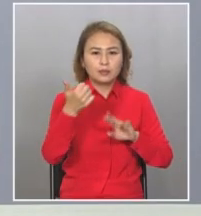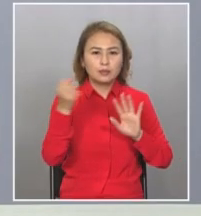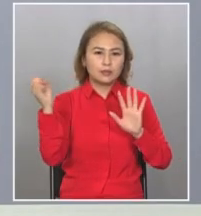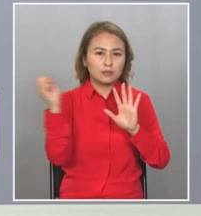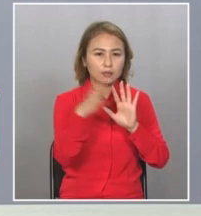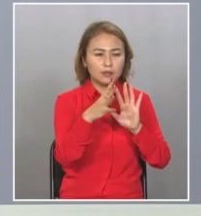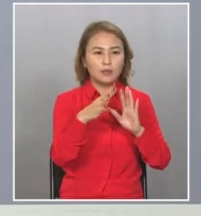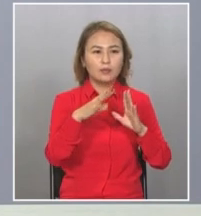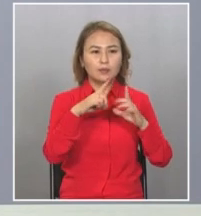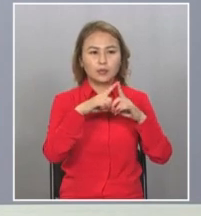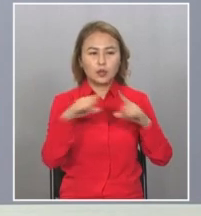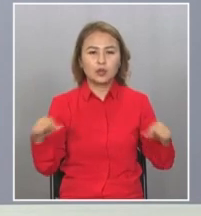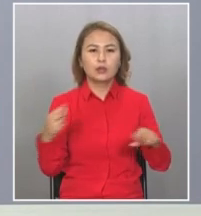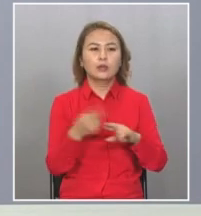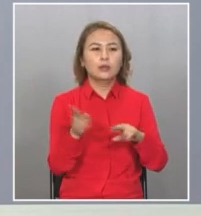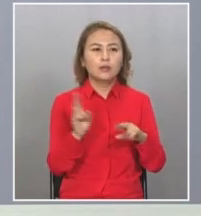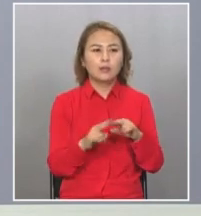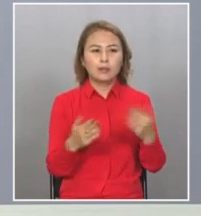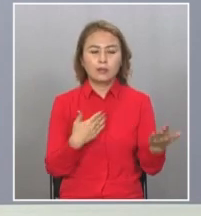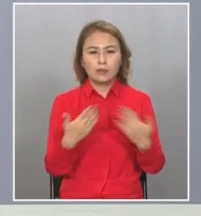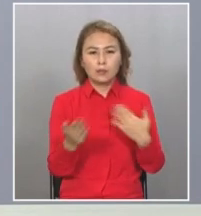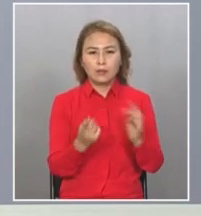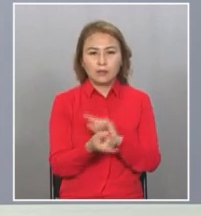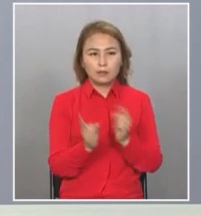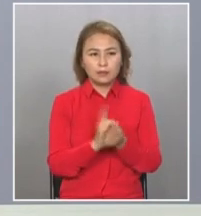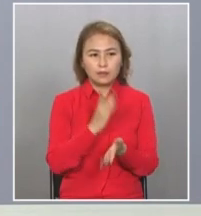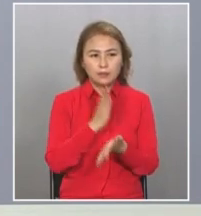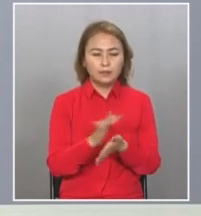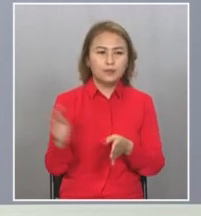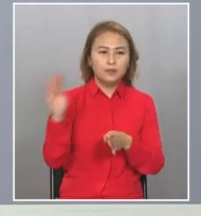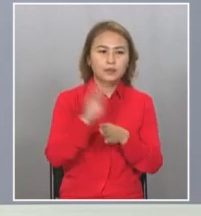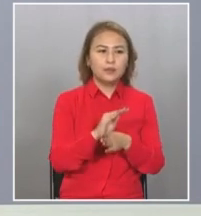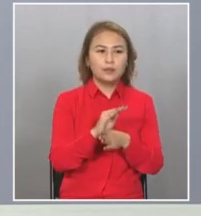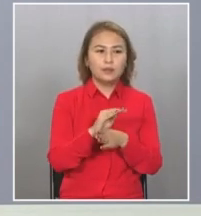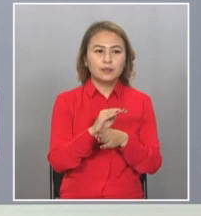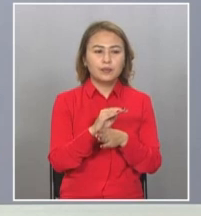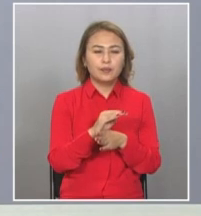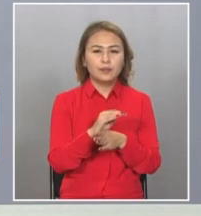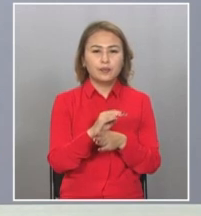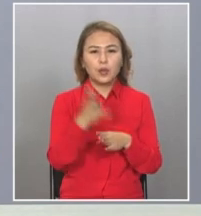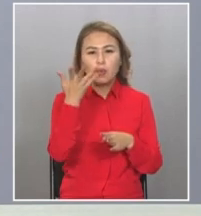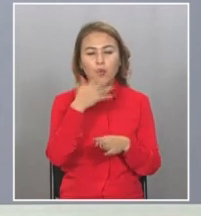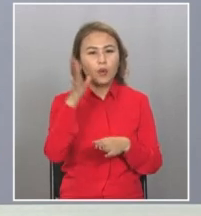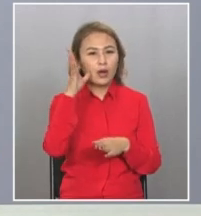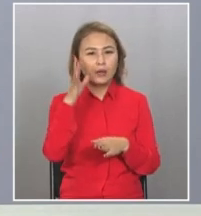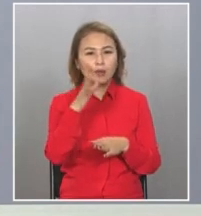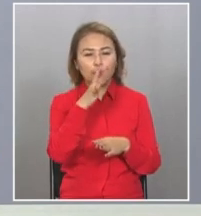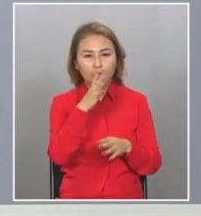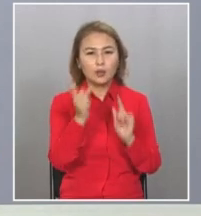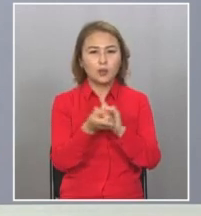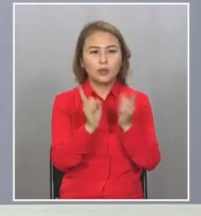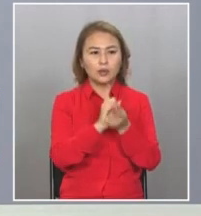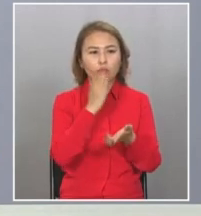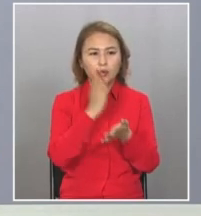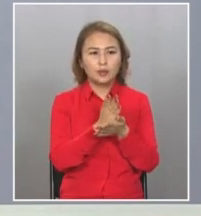бұрыштары өзгеріп тұр. Сонымен қатар түсу ара қашықтығы өзгеріп тұр, және қосымша түсу уақыты да өзгереді. Ол